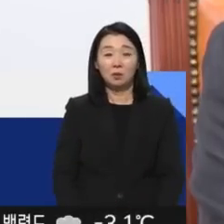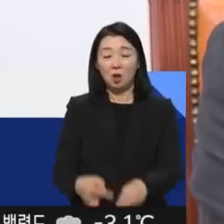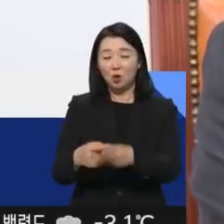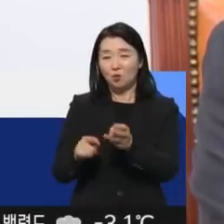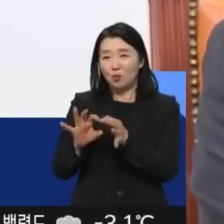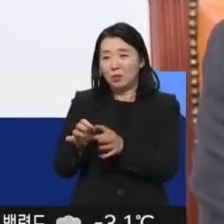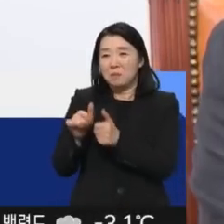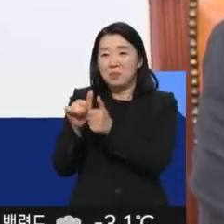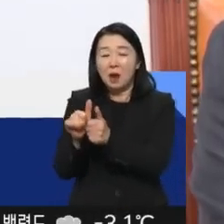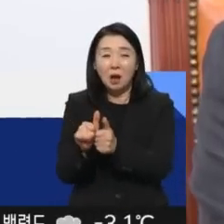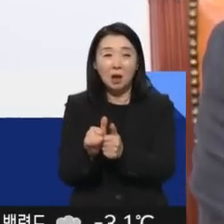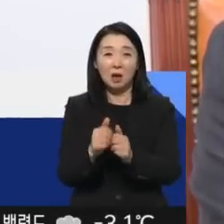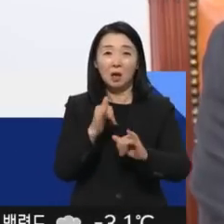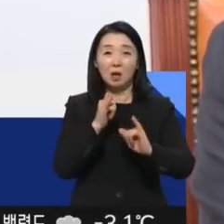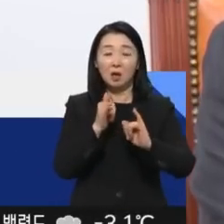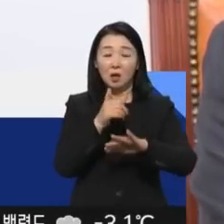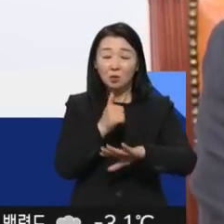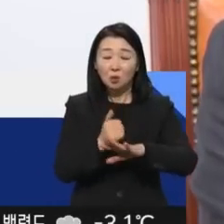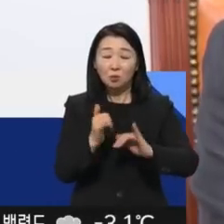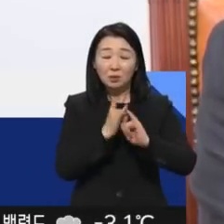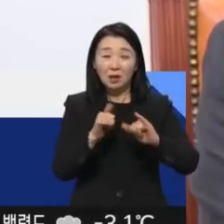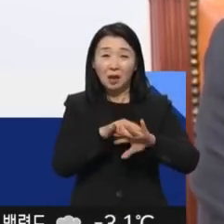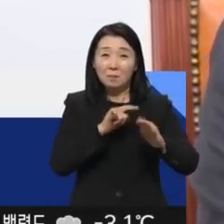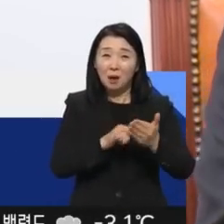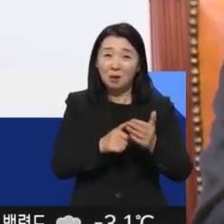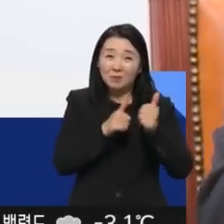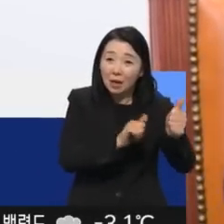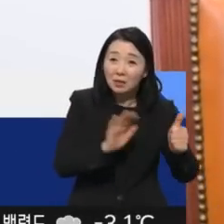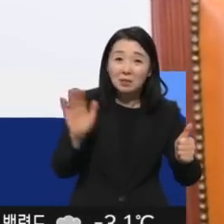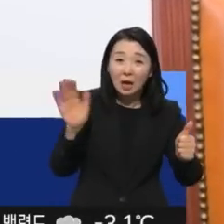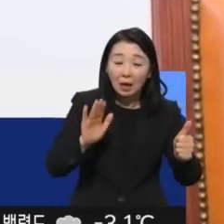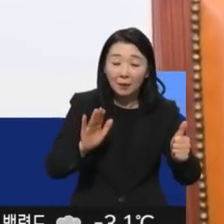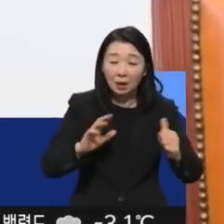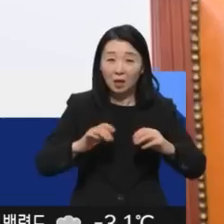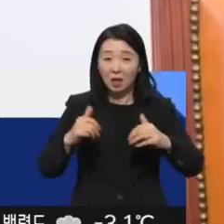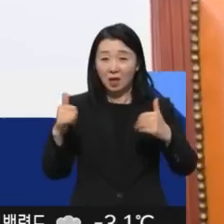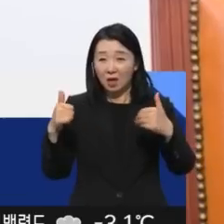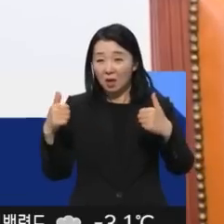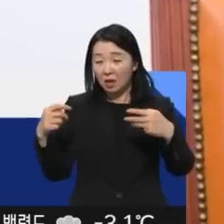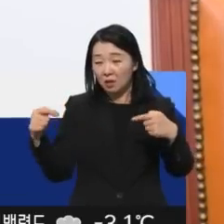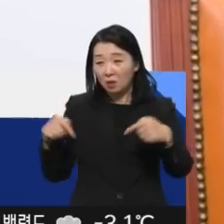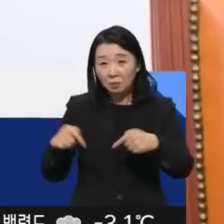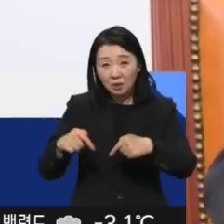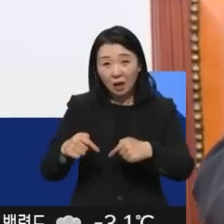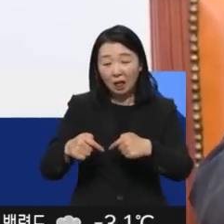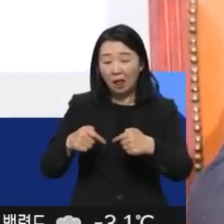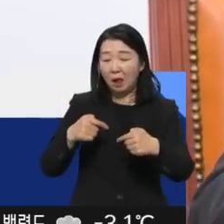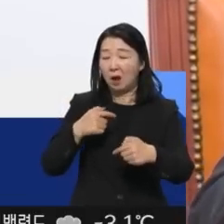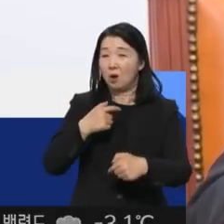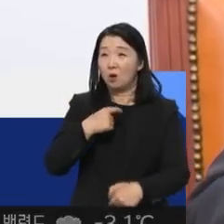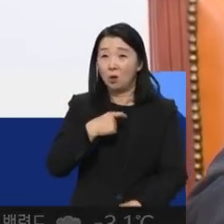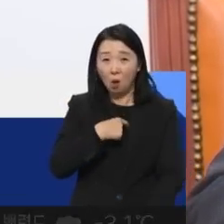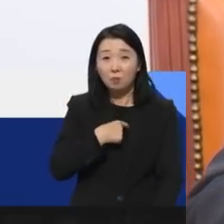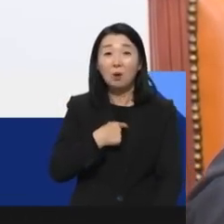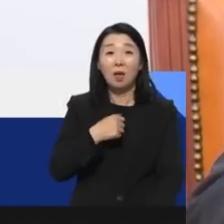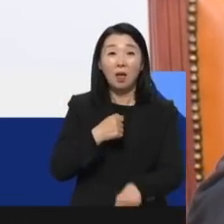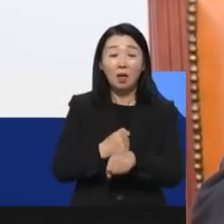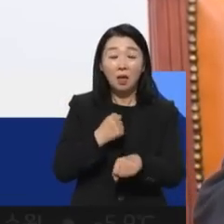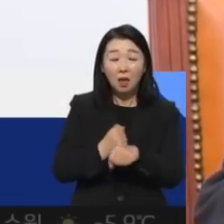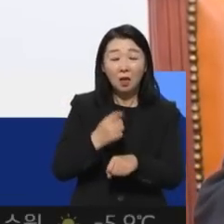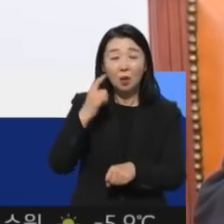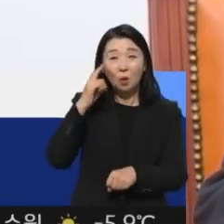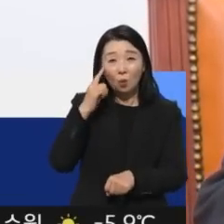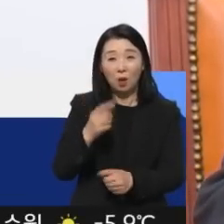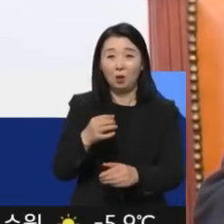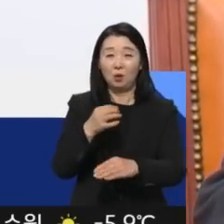따르느라 민심을 저버린 채 국회 협상을 거부한다면 민주당은 초보자 감세를 저지하고 국민 감세를 확대할